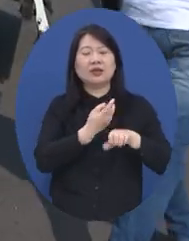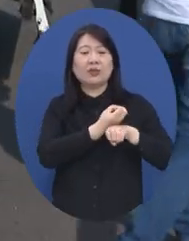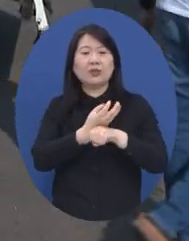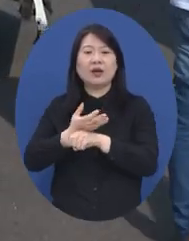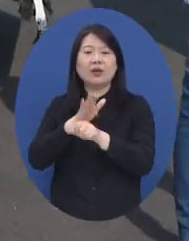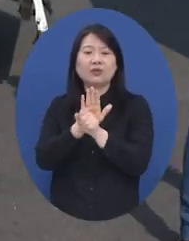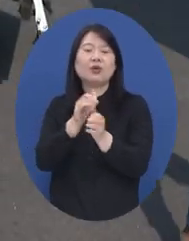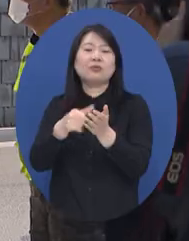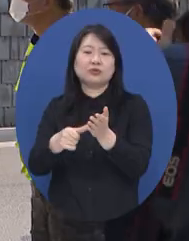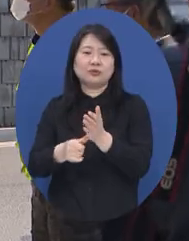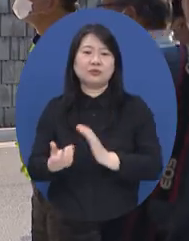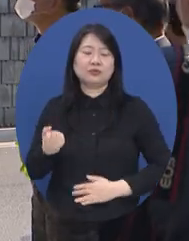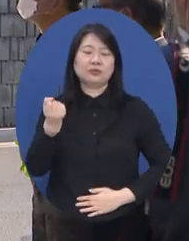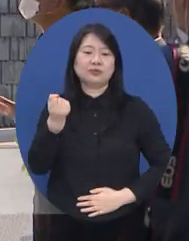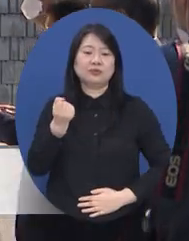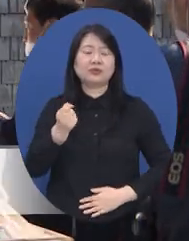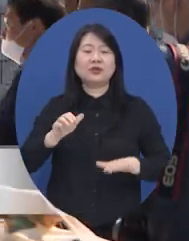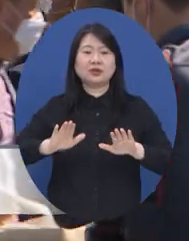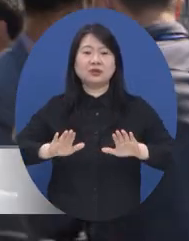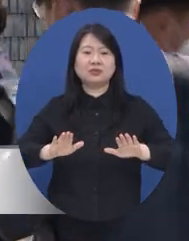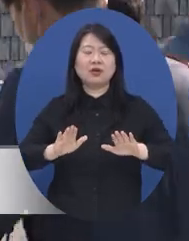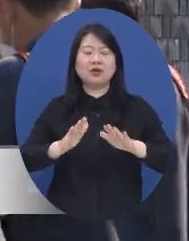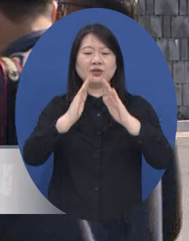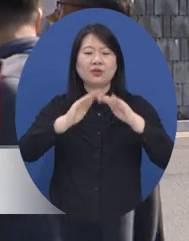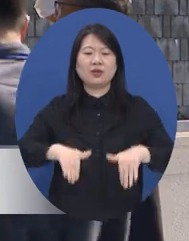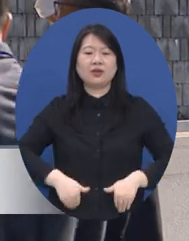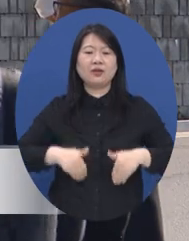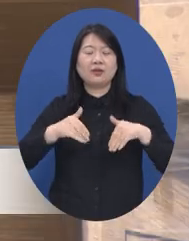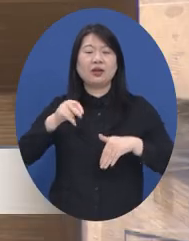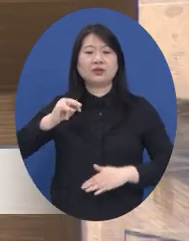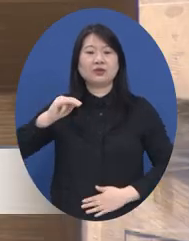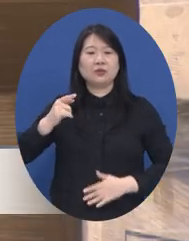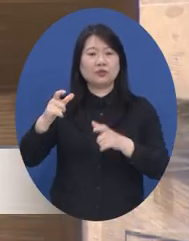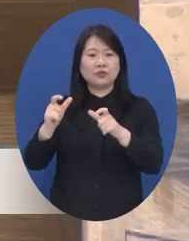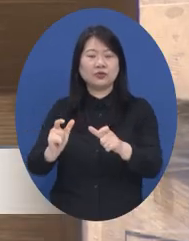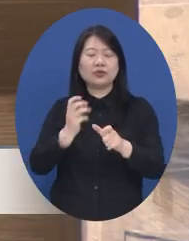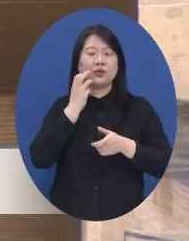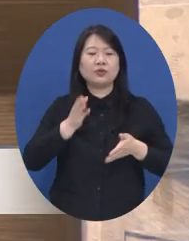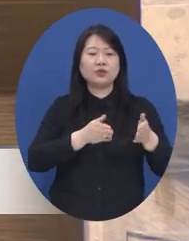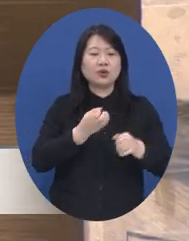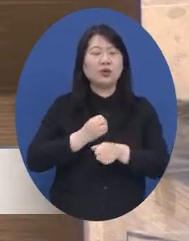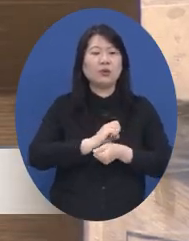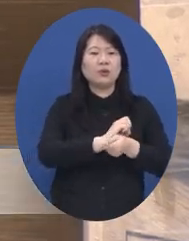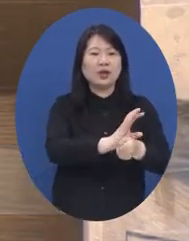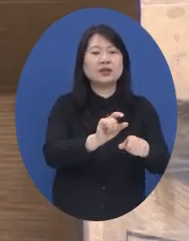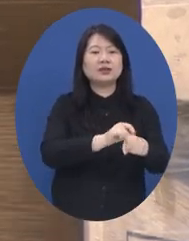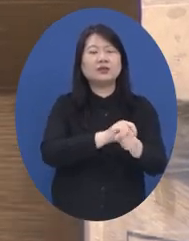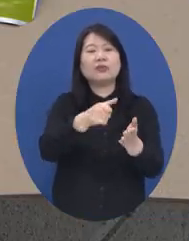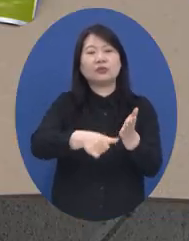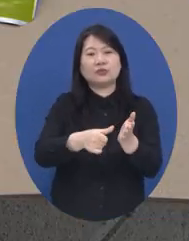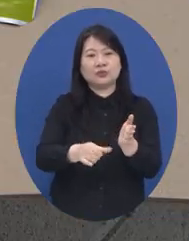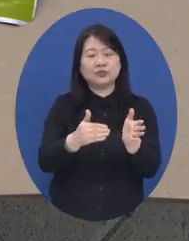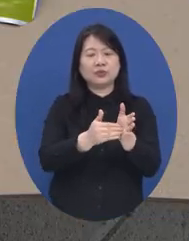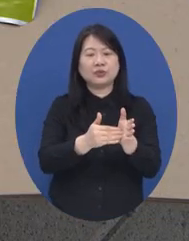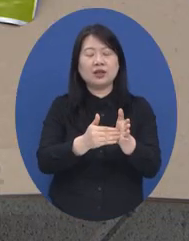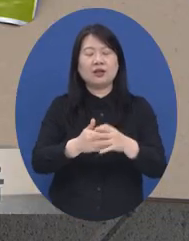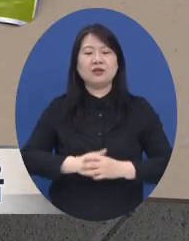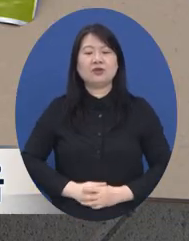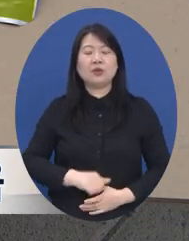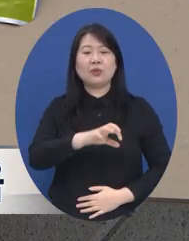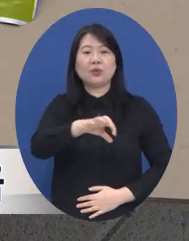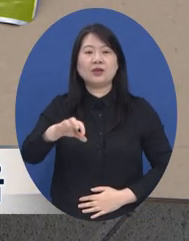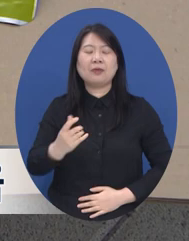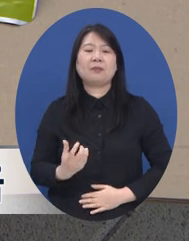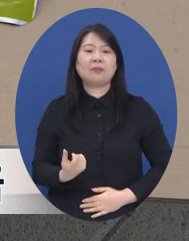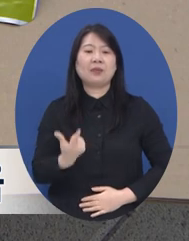후원 물품입니다. 이번엔 전라남도 진도군에서 경기도로 보내온 특산물입니다. 산지에서